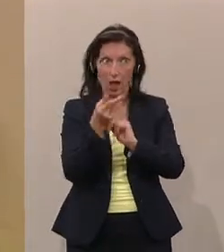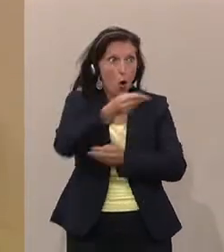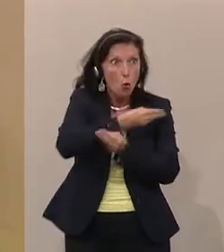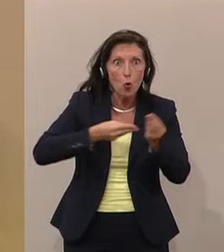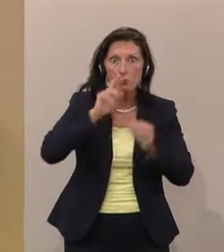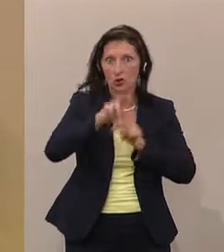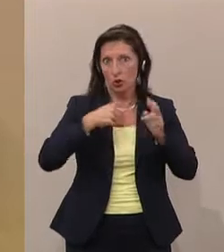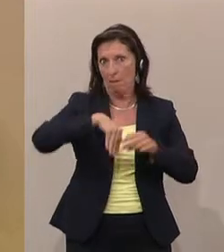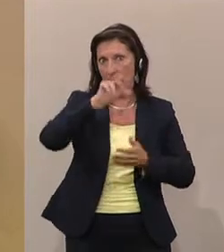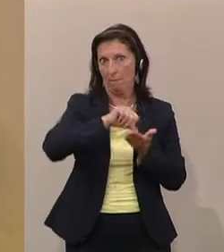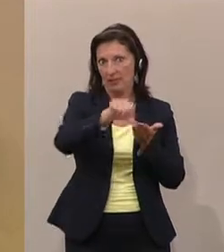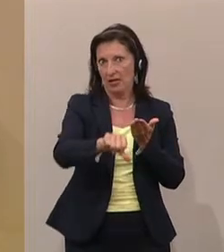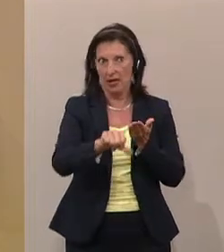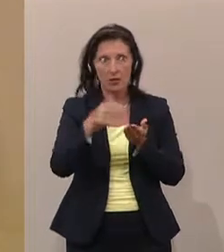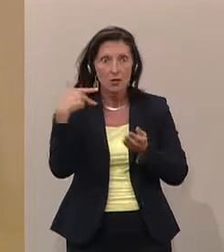Umsatzsteuer, mehr